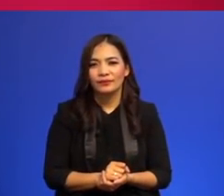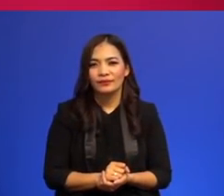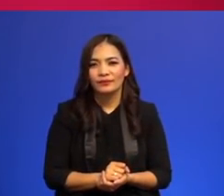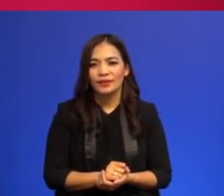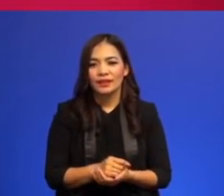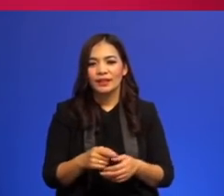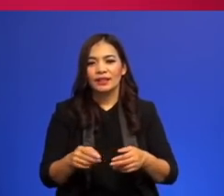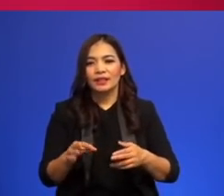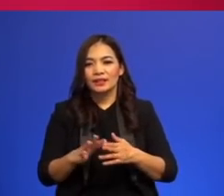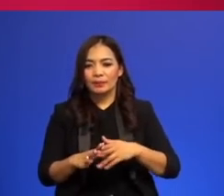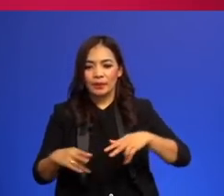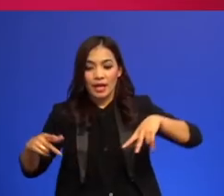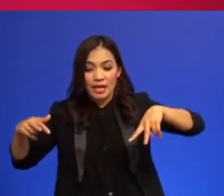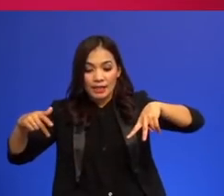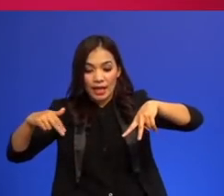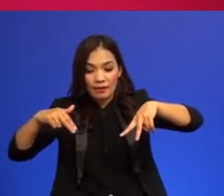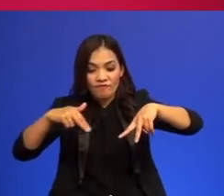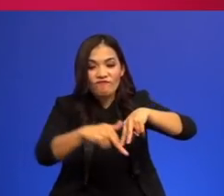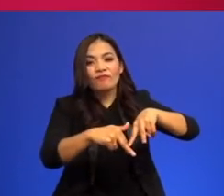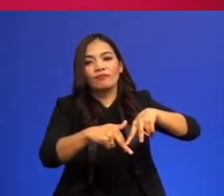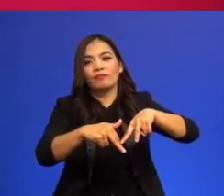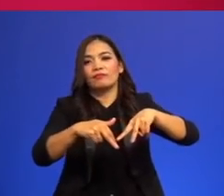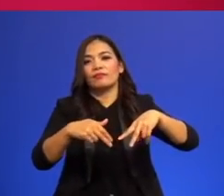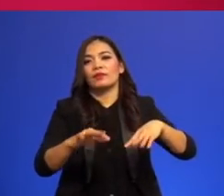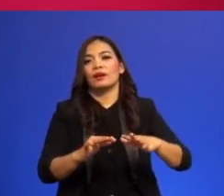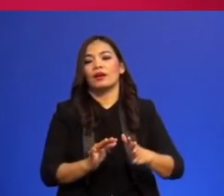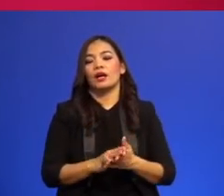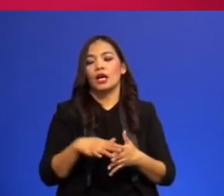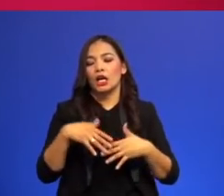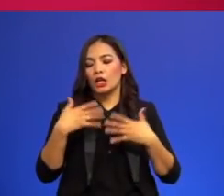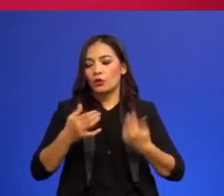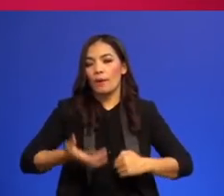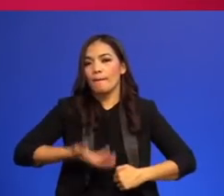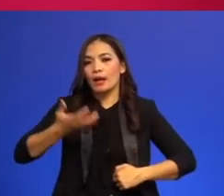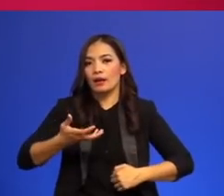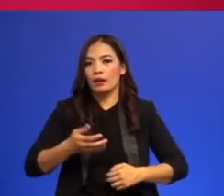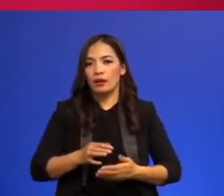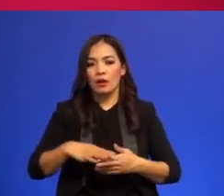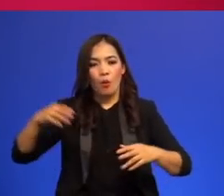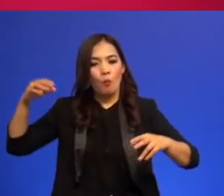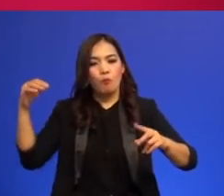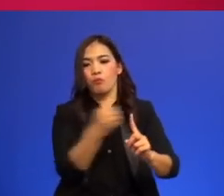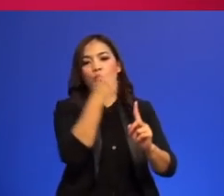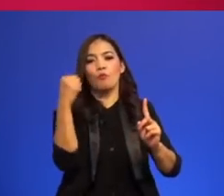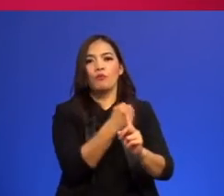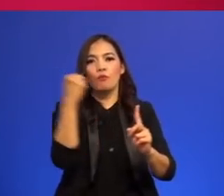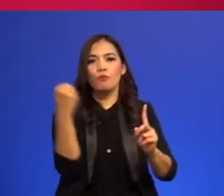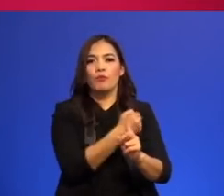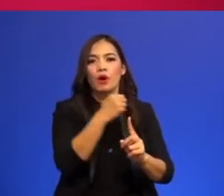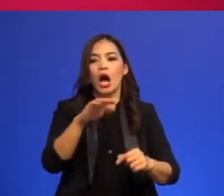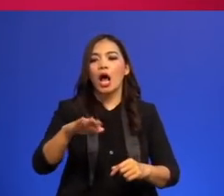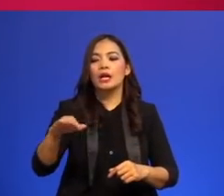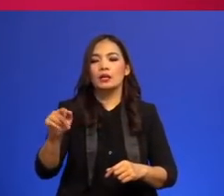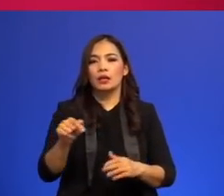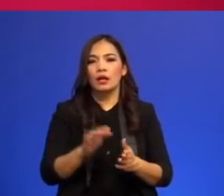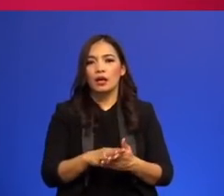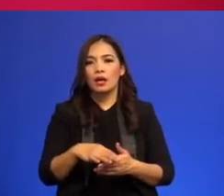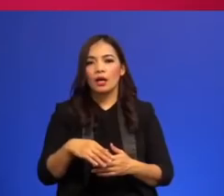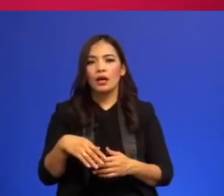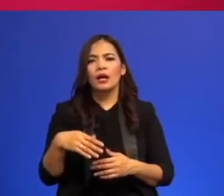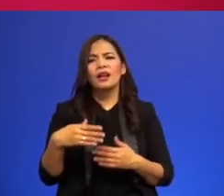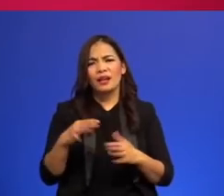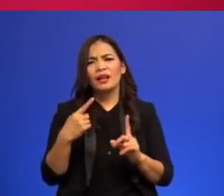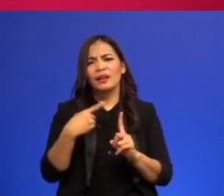Dia nyengkat kaki papa sampai bonyok gini. Wah papanya marah, sini kamu buang dipukul. Ya mendingan di